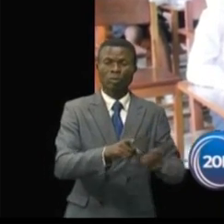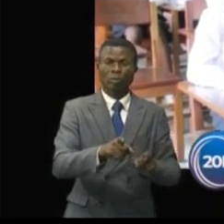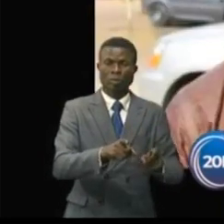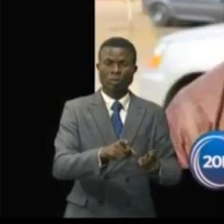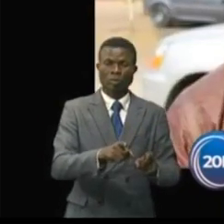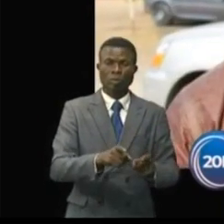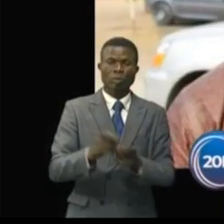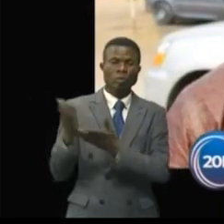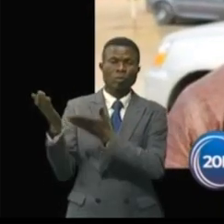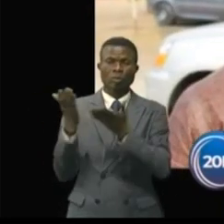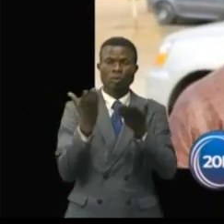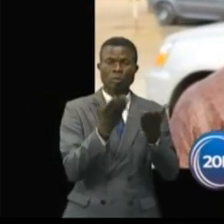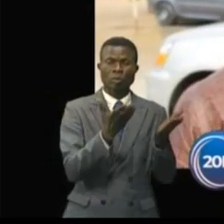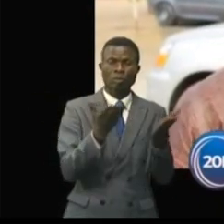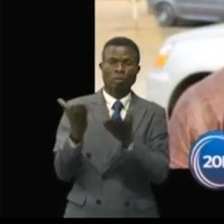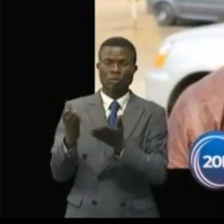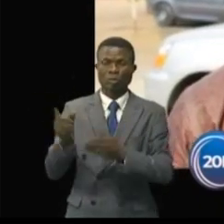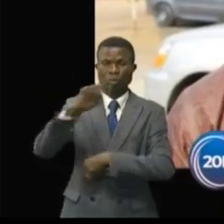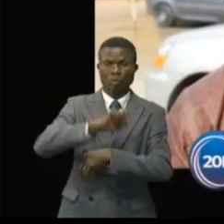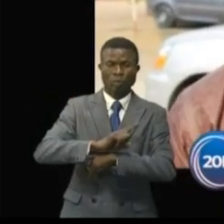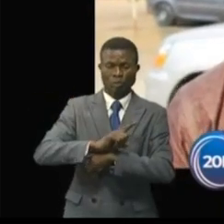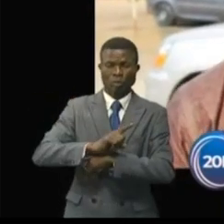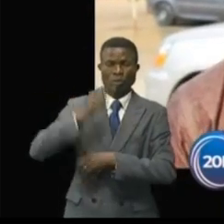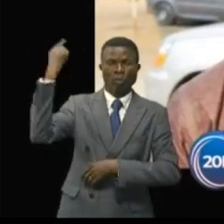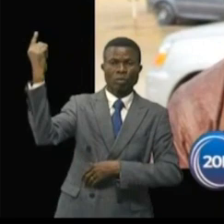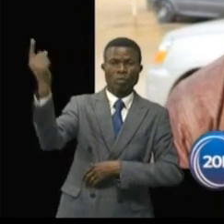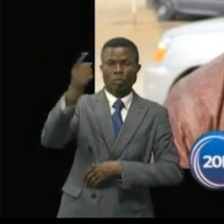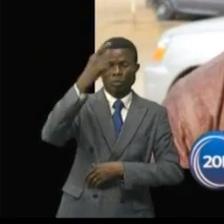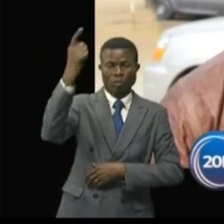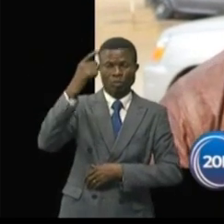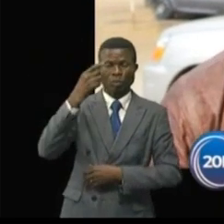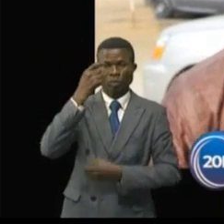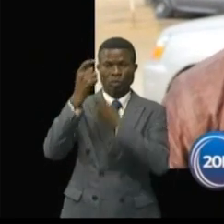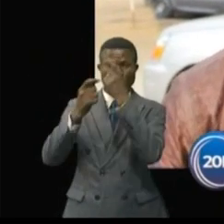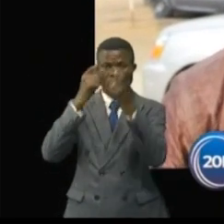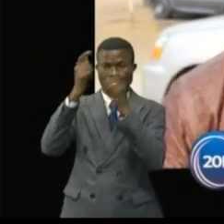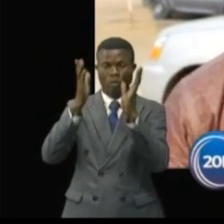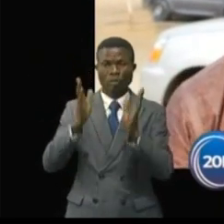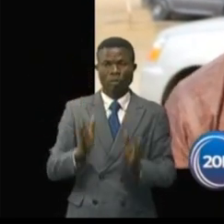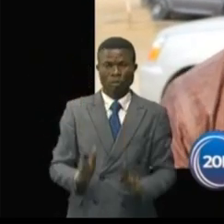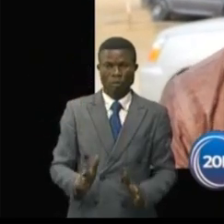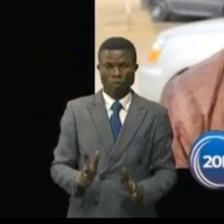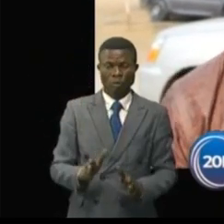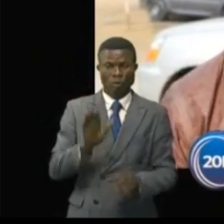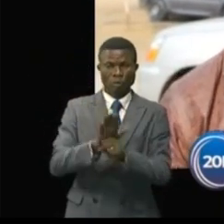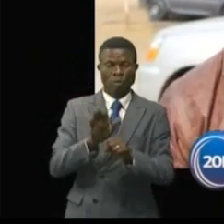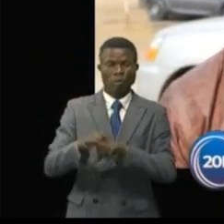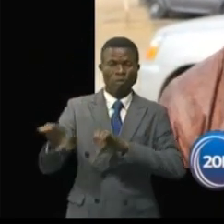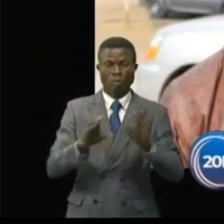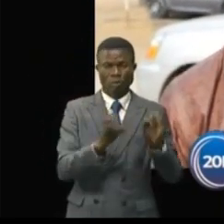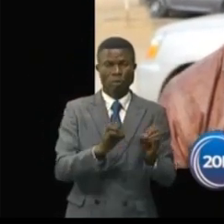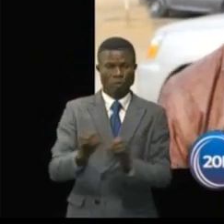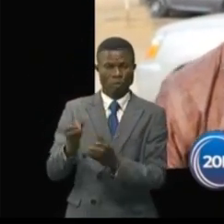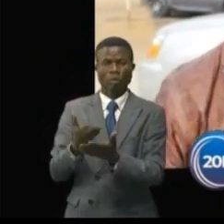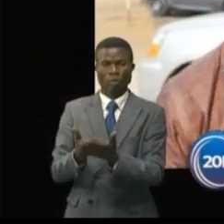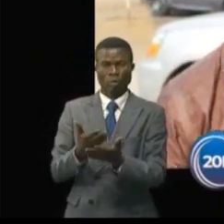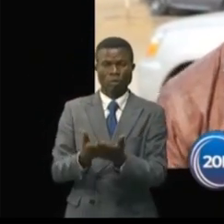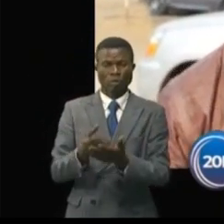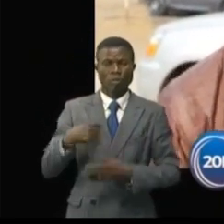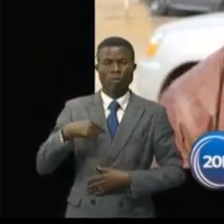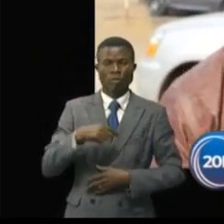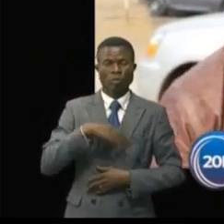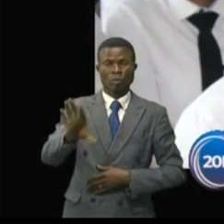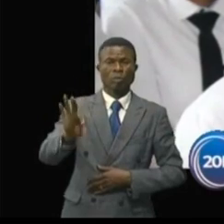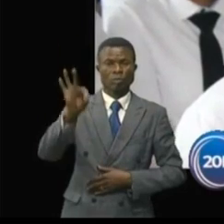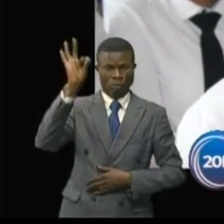l'hôtellerie. À l'occasion de la Journée mondiale du tourisme, il y a tout un tas d'activités qu'on peut développer et nous avons